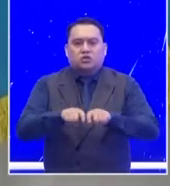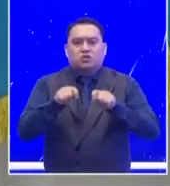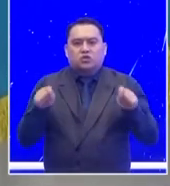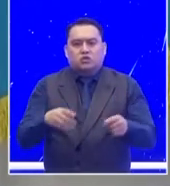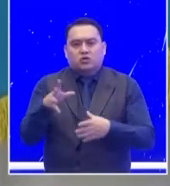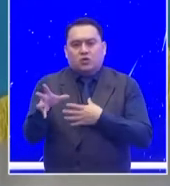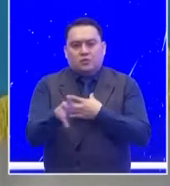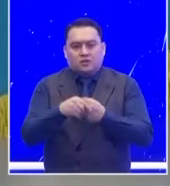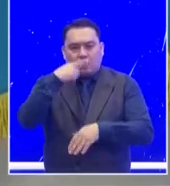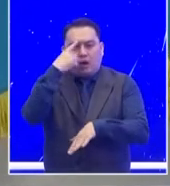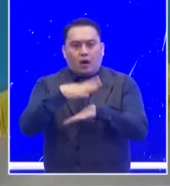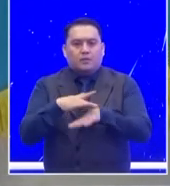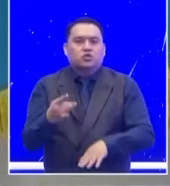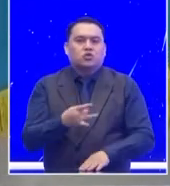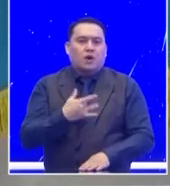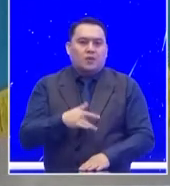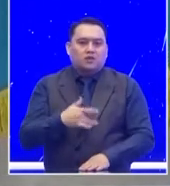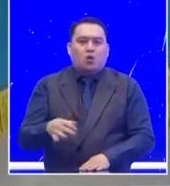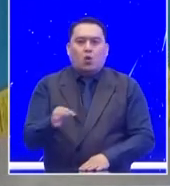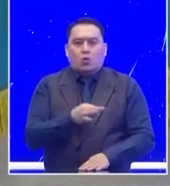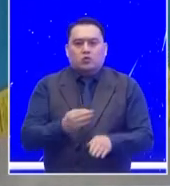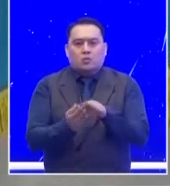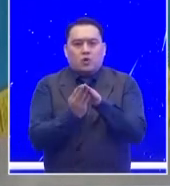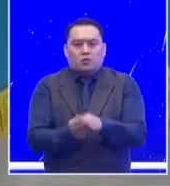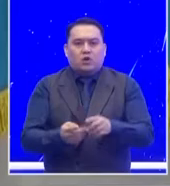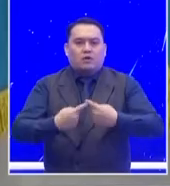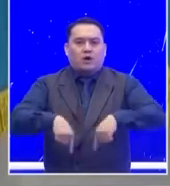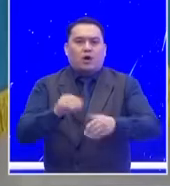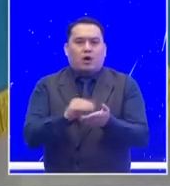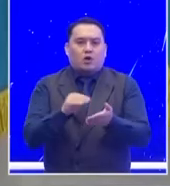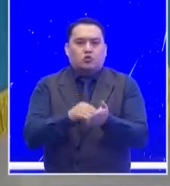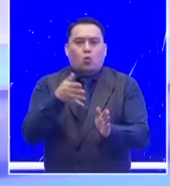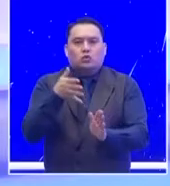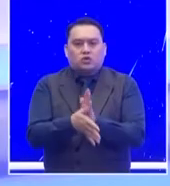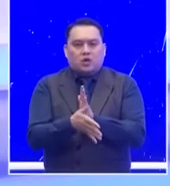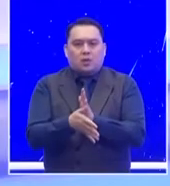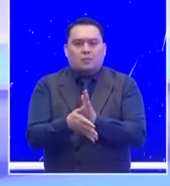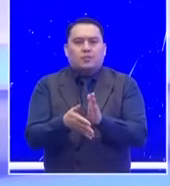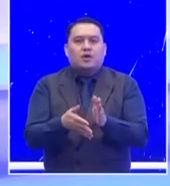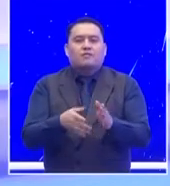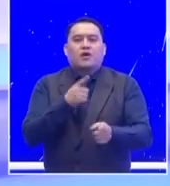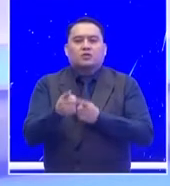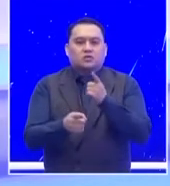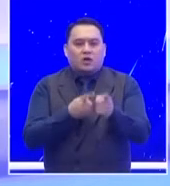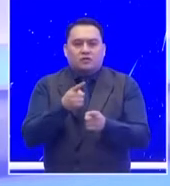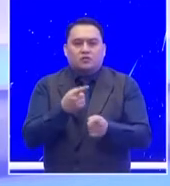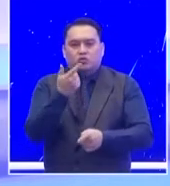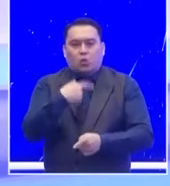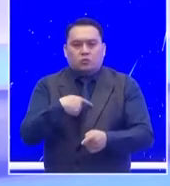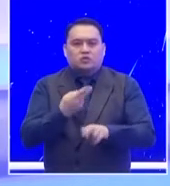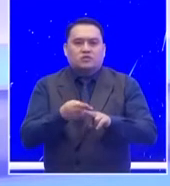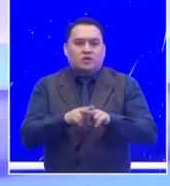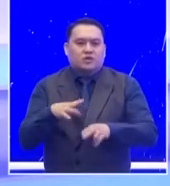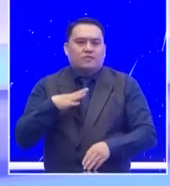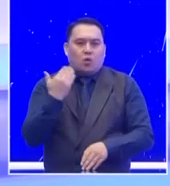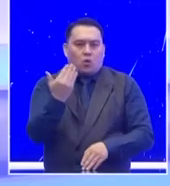акимом Жамбылской области должна организовать похороны погибших, оценить размер ущерба и принять план восстановления собственности